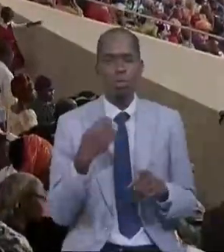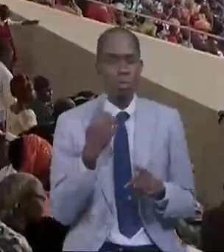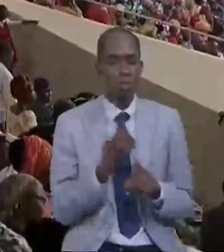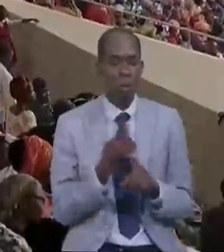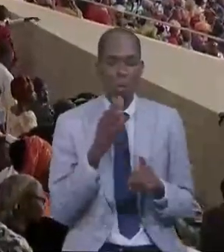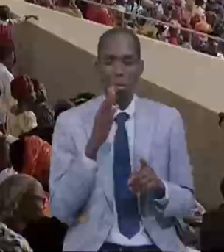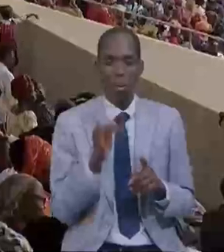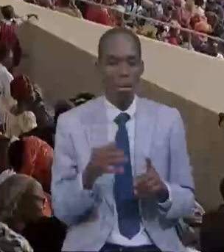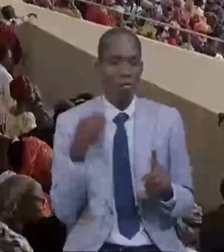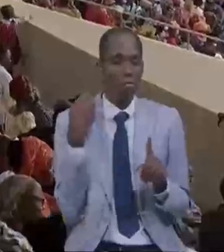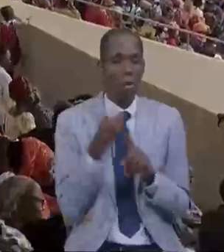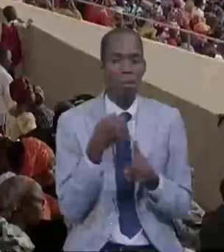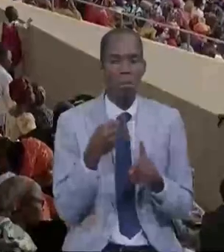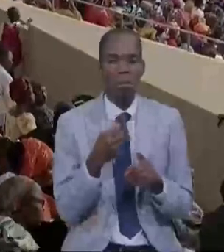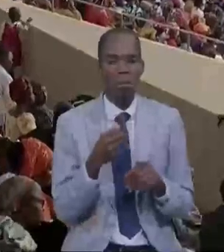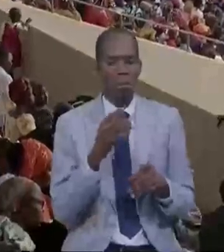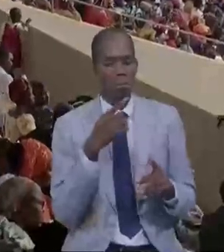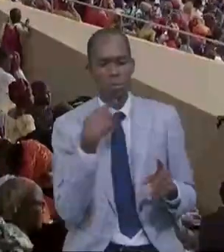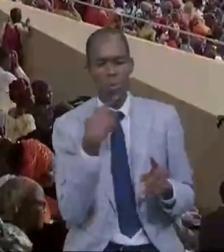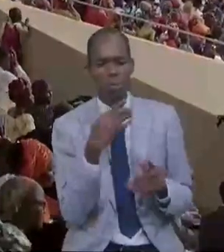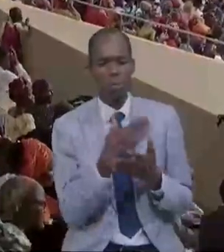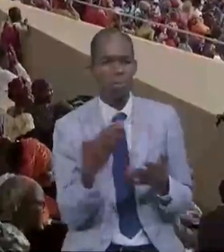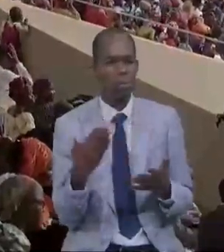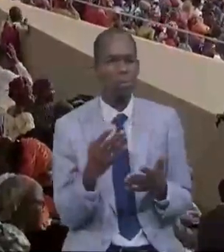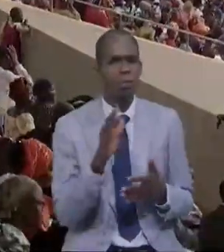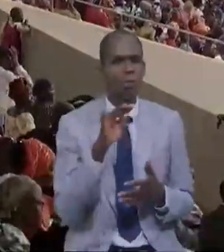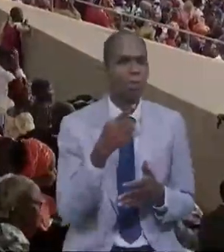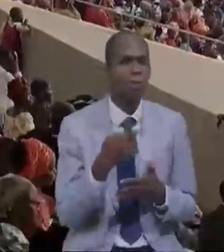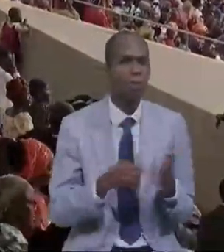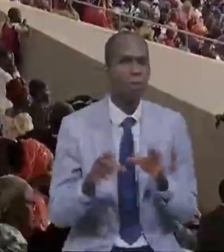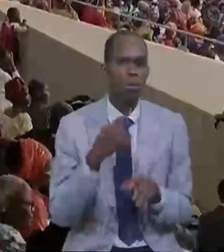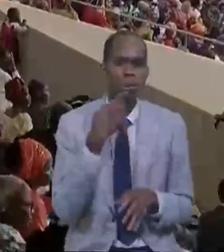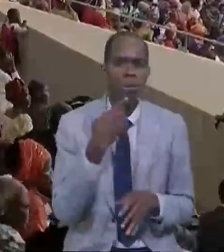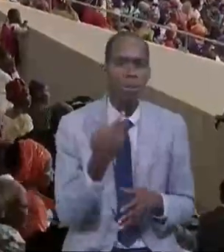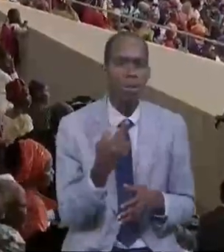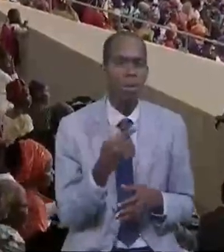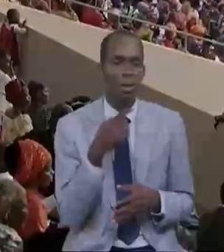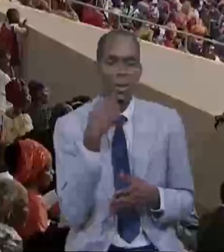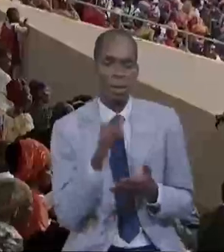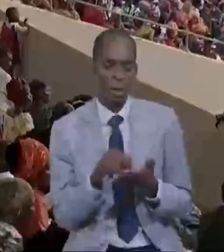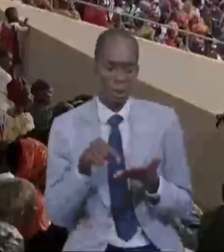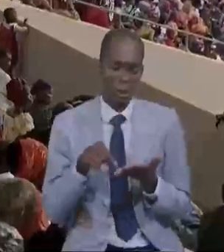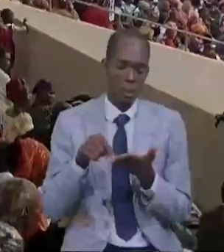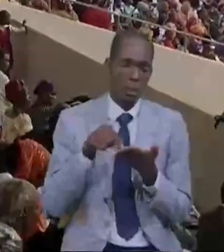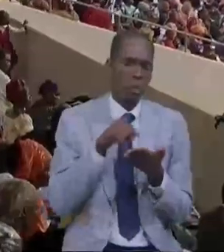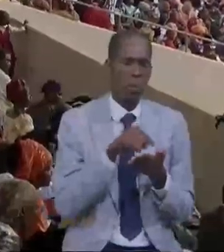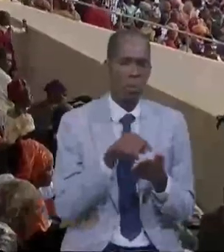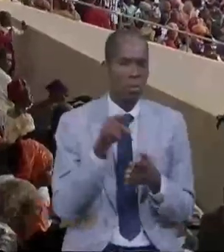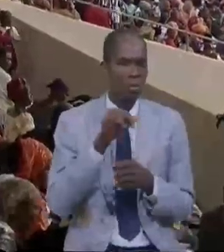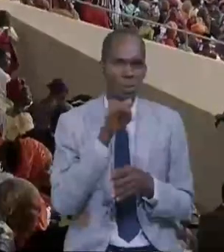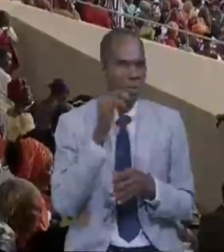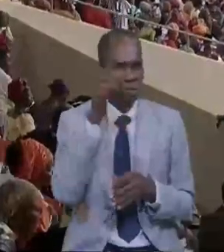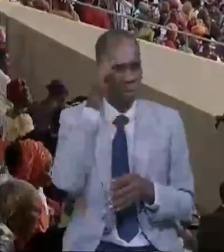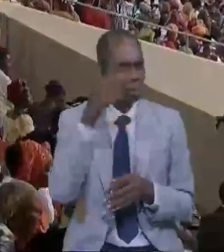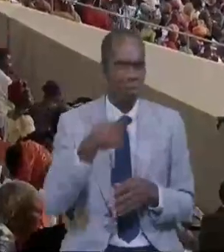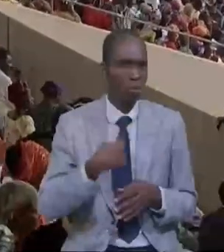que ceci, cela. Tu ne m'as pas bien entendu, hein? Oh, ça c'est le problème. Le problème, c'est que tu ne m'écoutes jamais. Est-ce